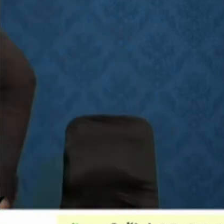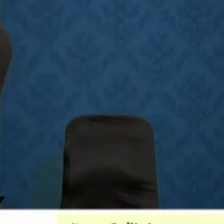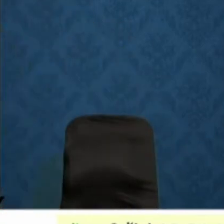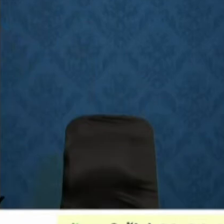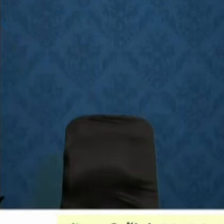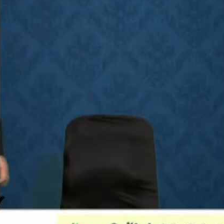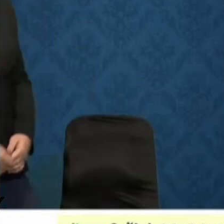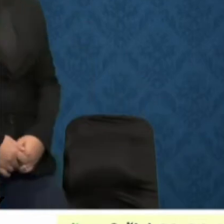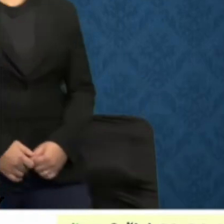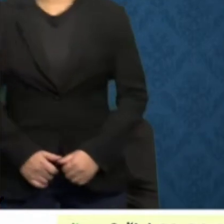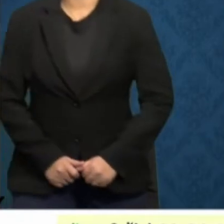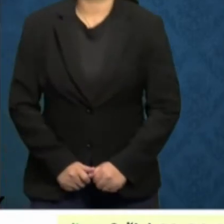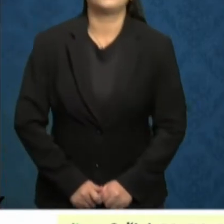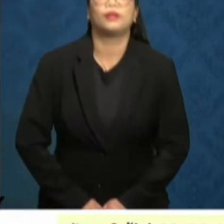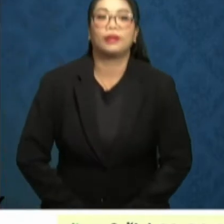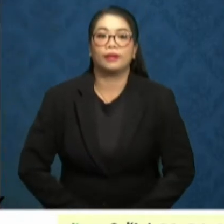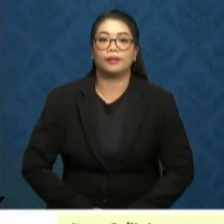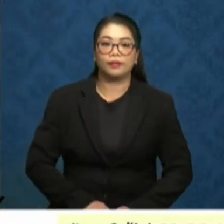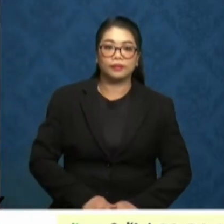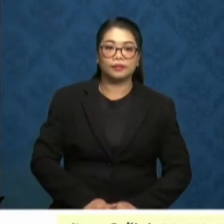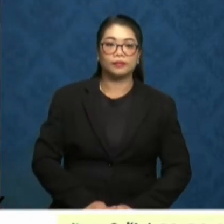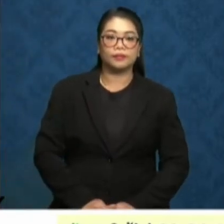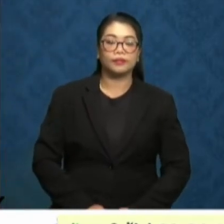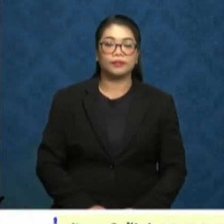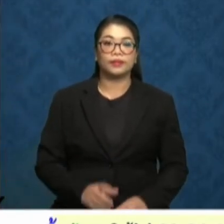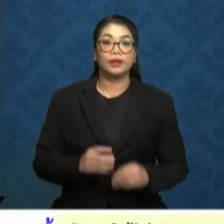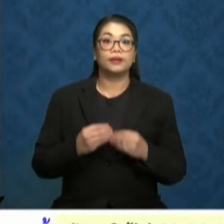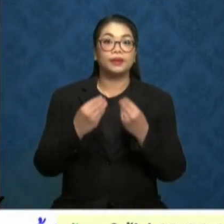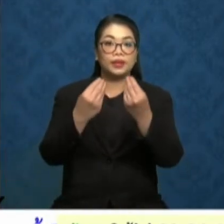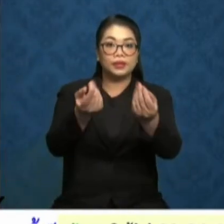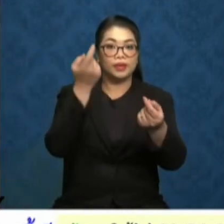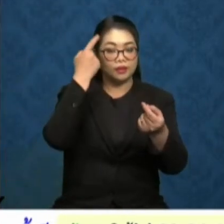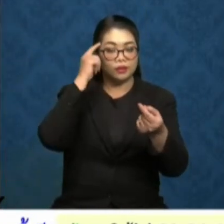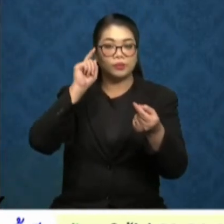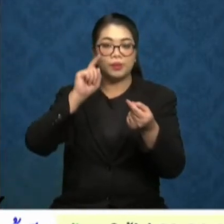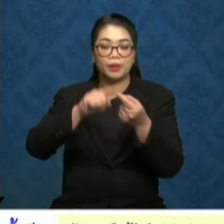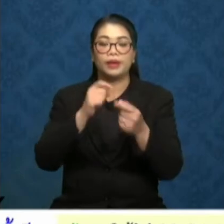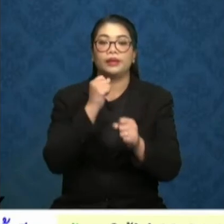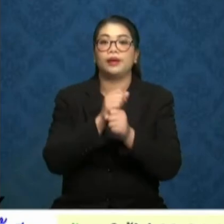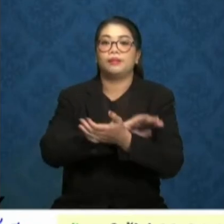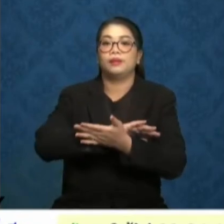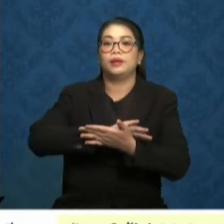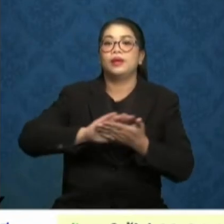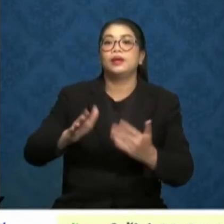จะำไปสู่เปาหมายที่จะทำใหแล้เสร็ไปในปี